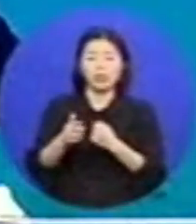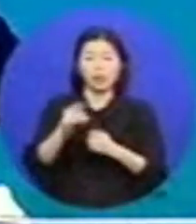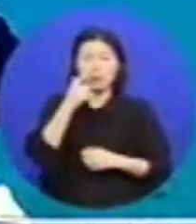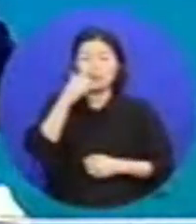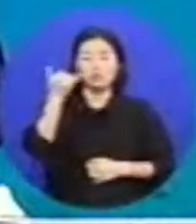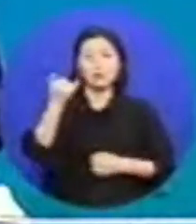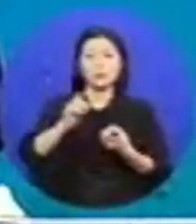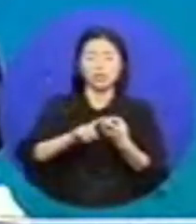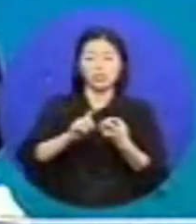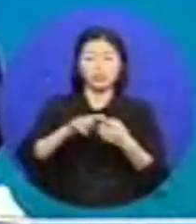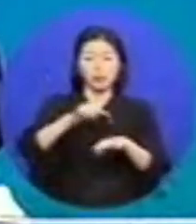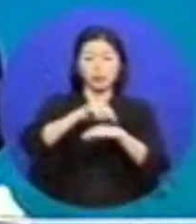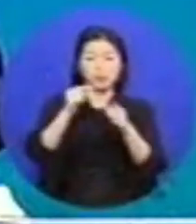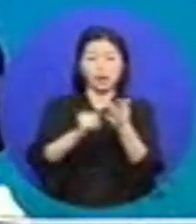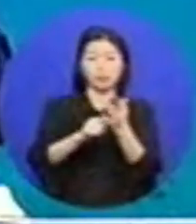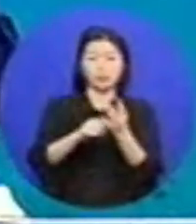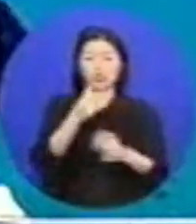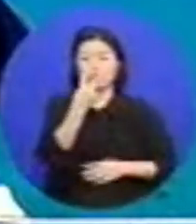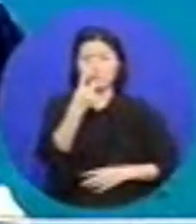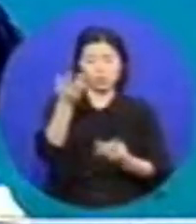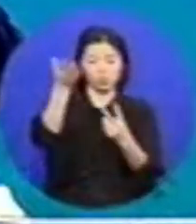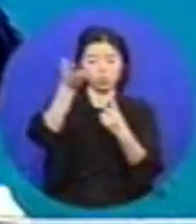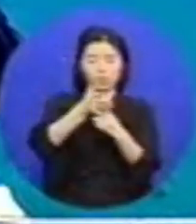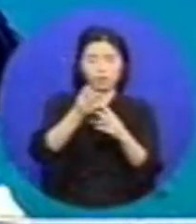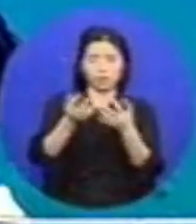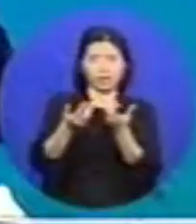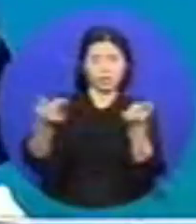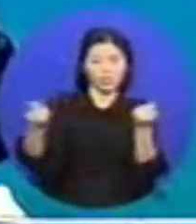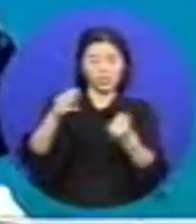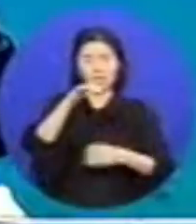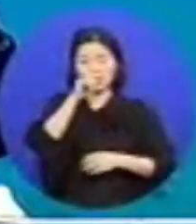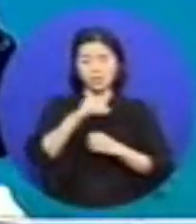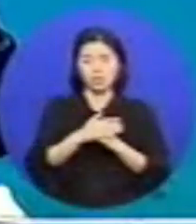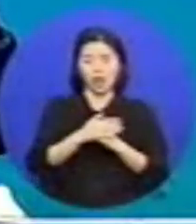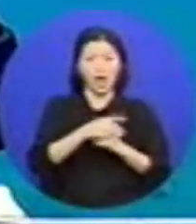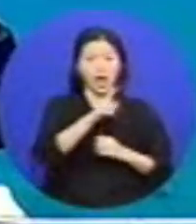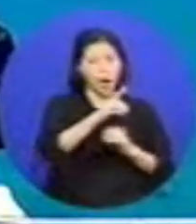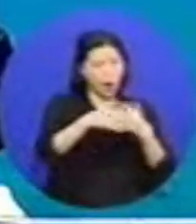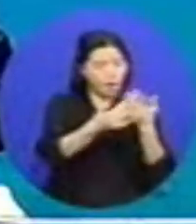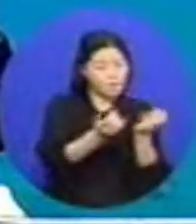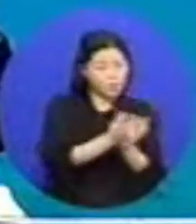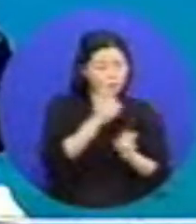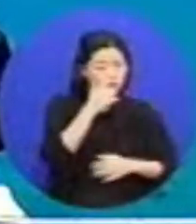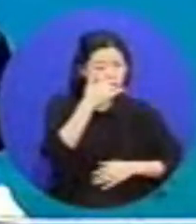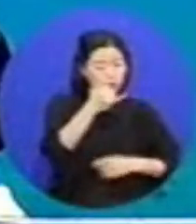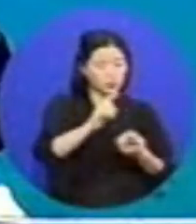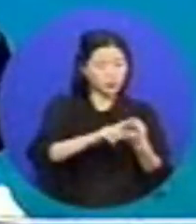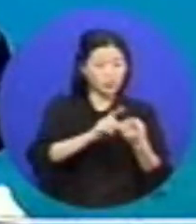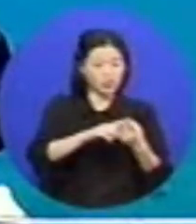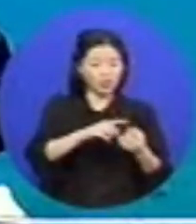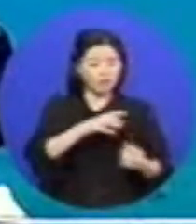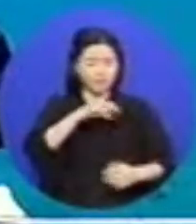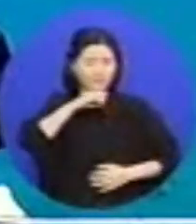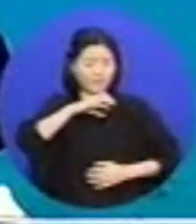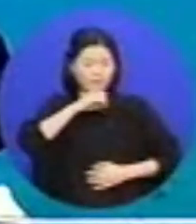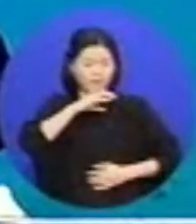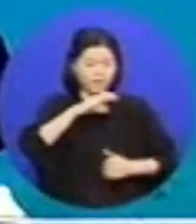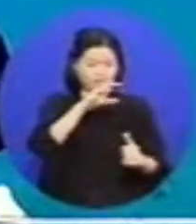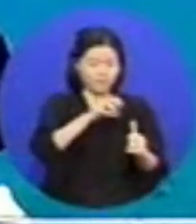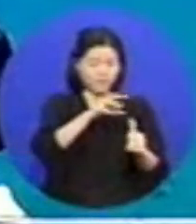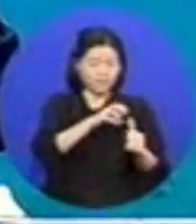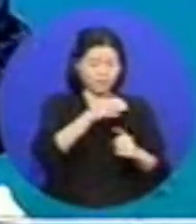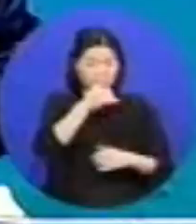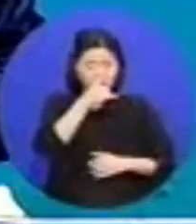거예요. 마땅히 공경해야 되지만 한편으로는 부모에 대한 원망이 마음에 있고